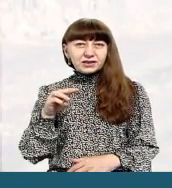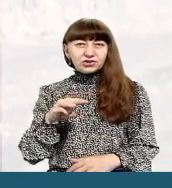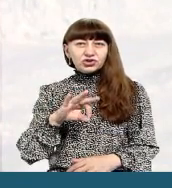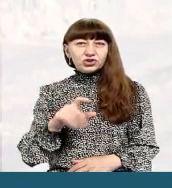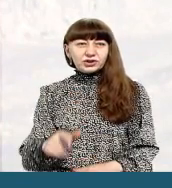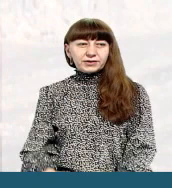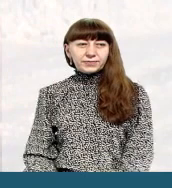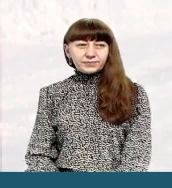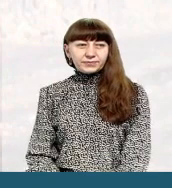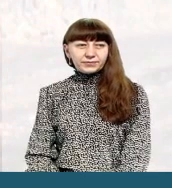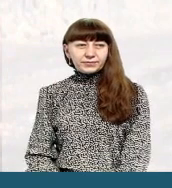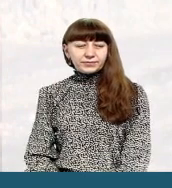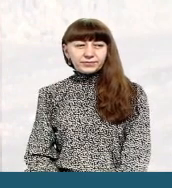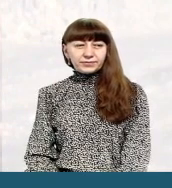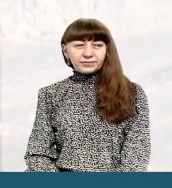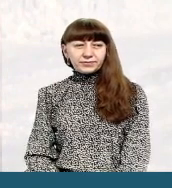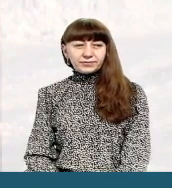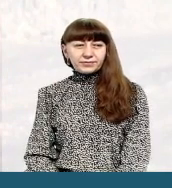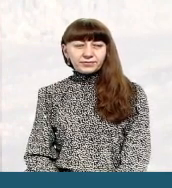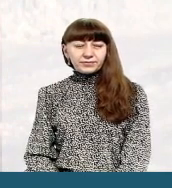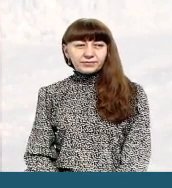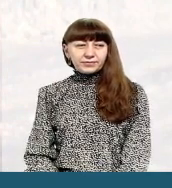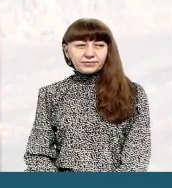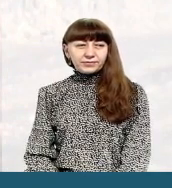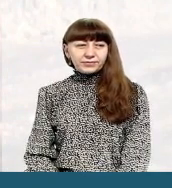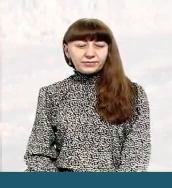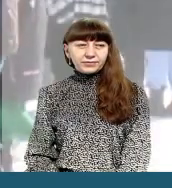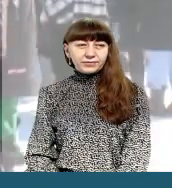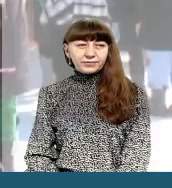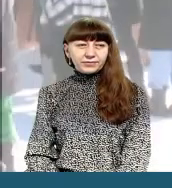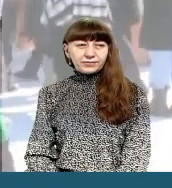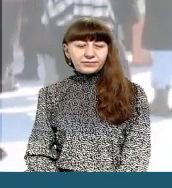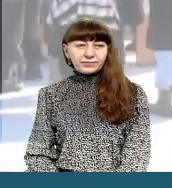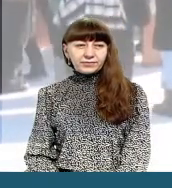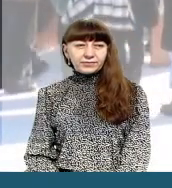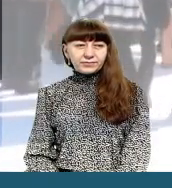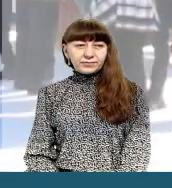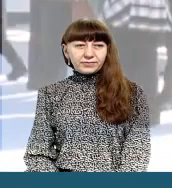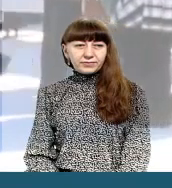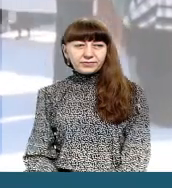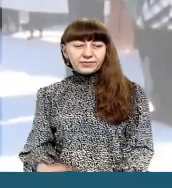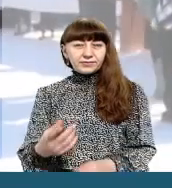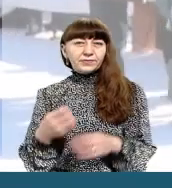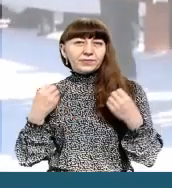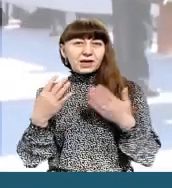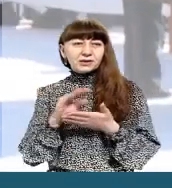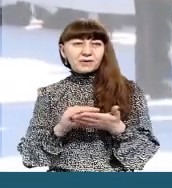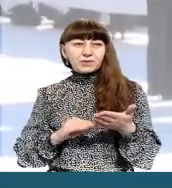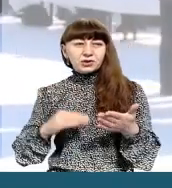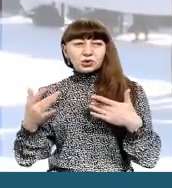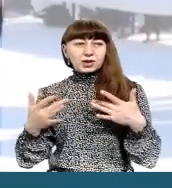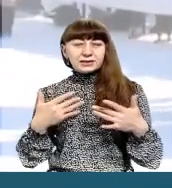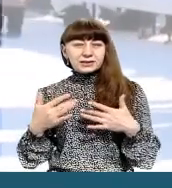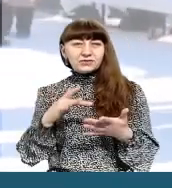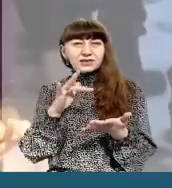округының, 6 ауылдық округының халқы қатысып отыр жылқылары. Одан әрі мереке орталық алаңдағы концертпен жалғасты.